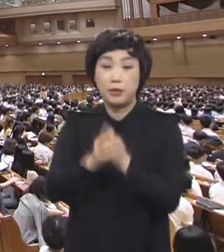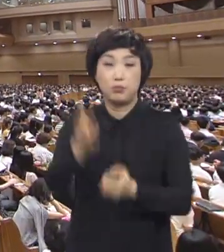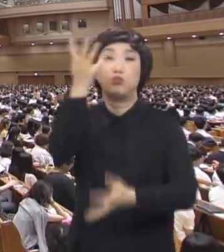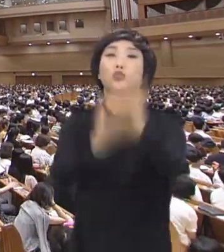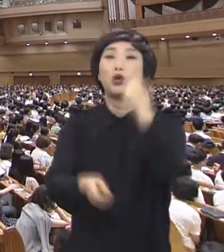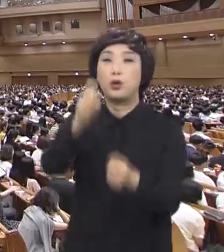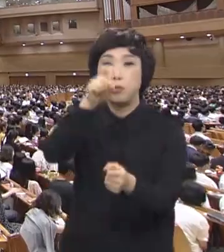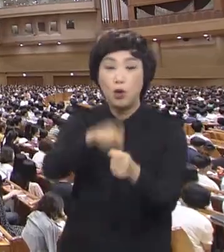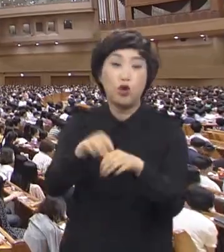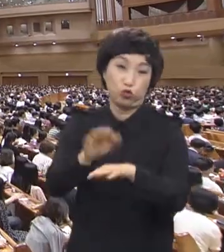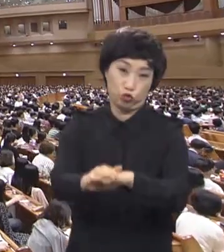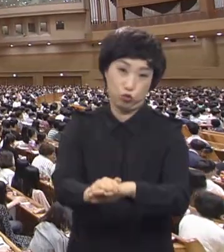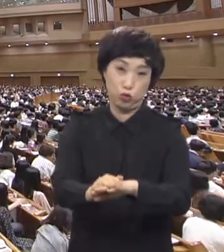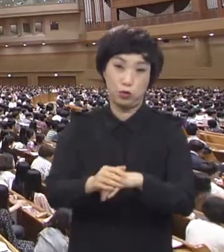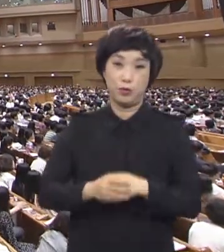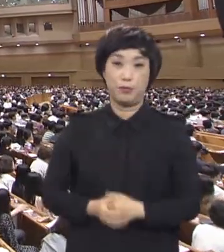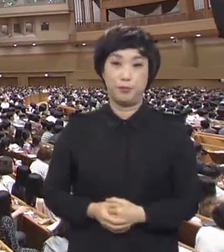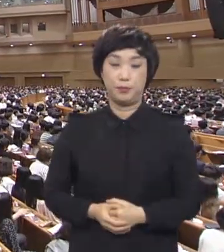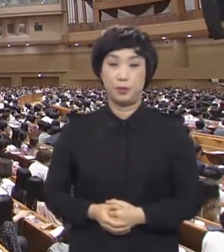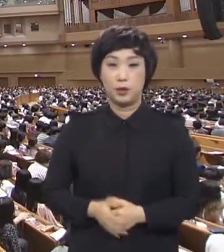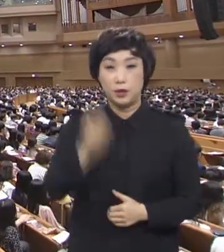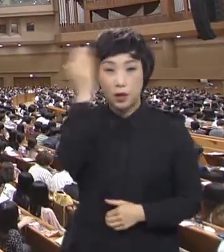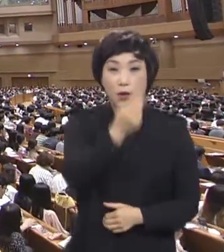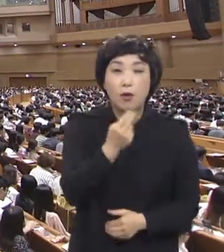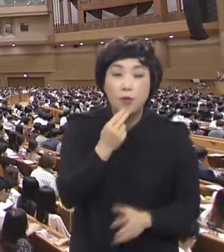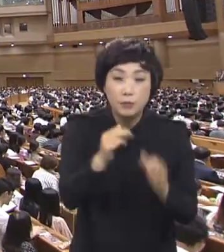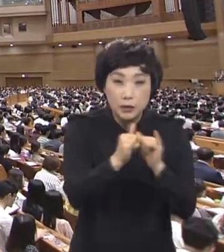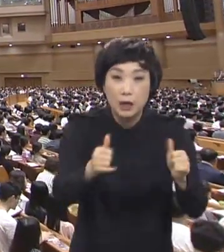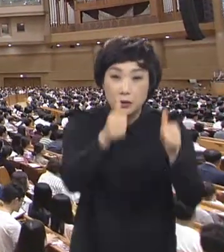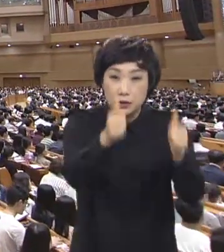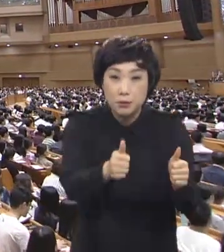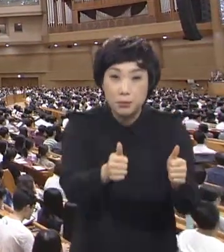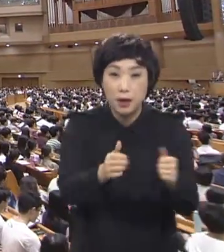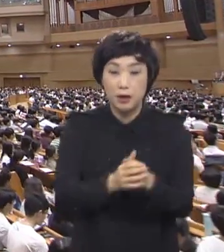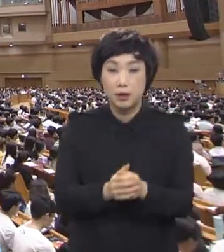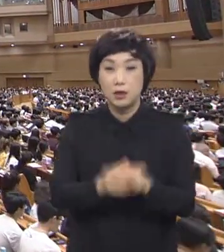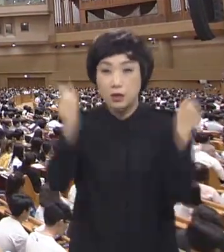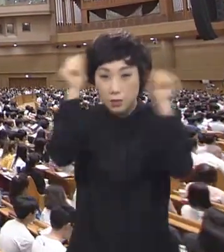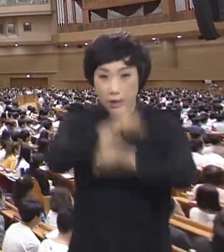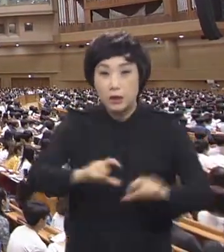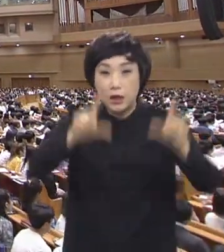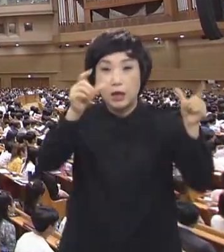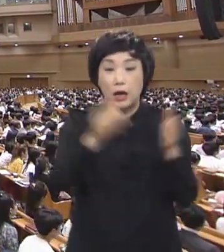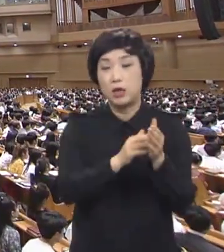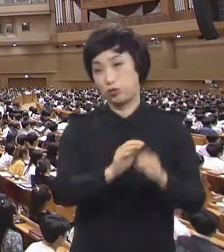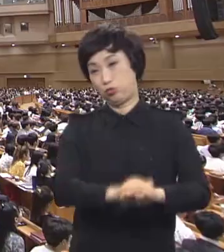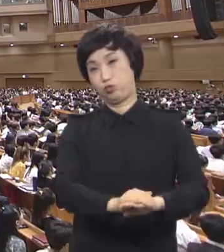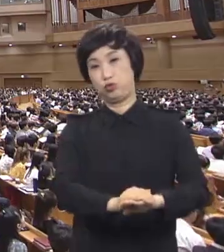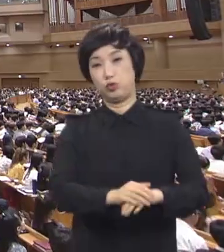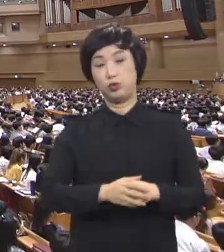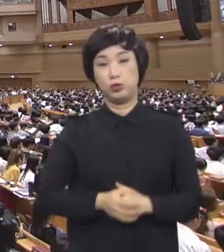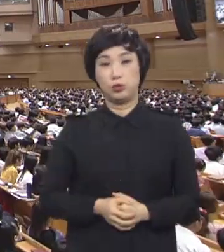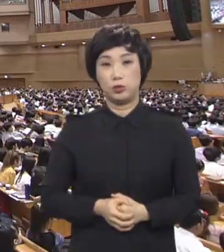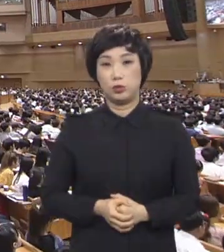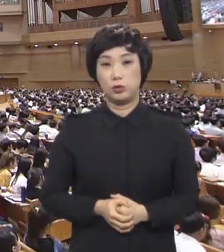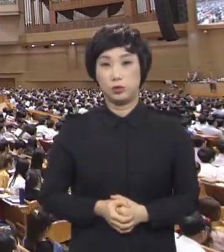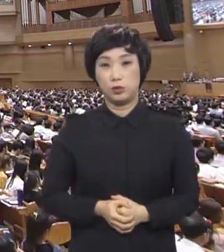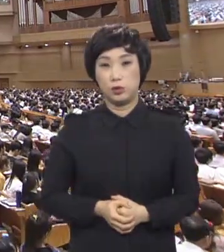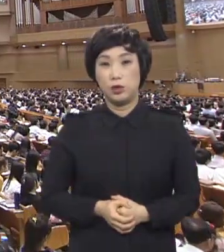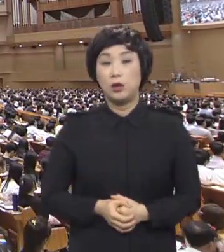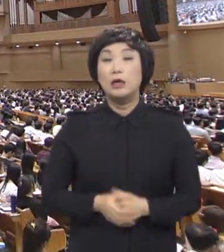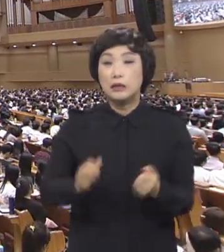불사르기 위하여 간수하신 바 되어 경건치한 사람들의 심판과 멸망의 날까지 보존하여 두신 것이니라